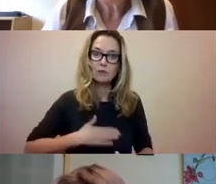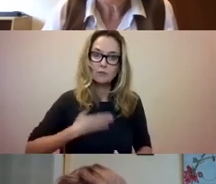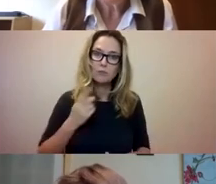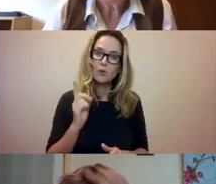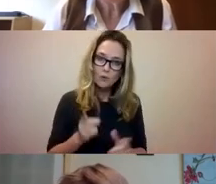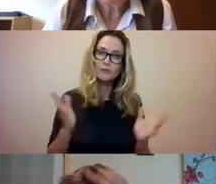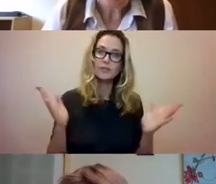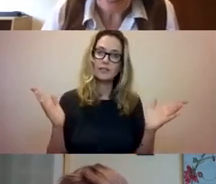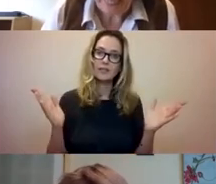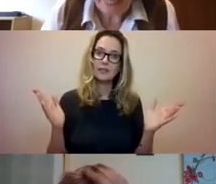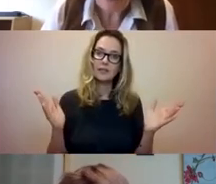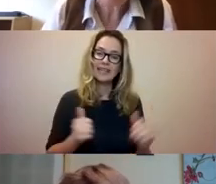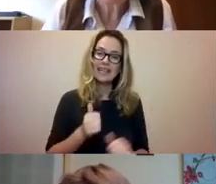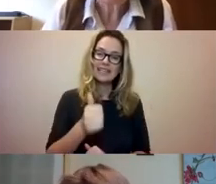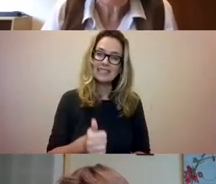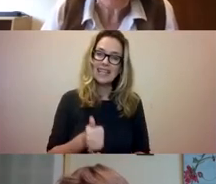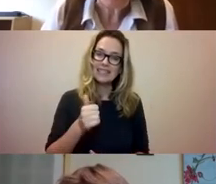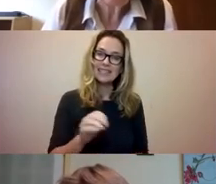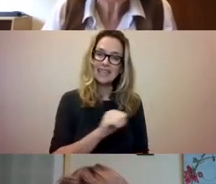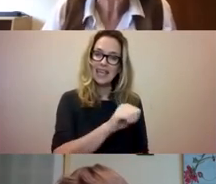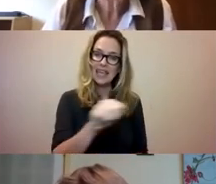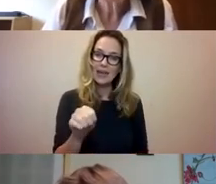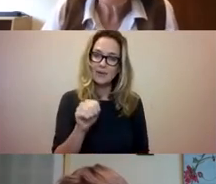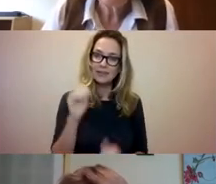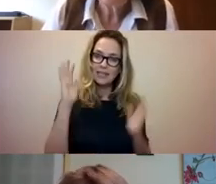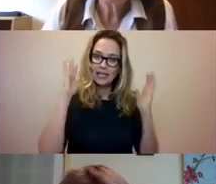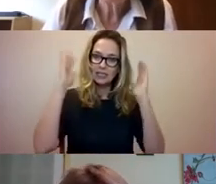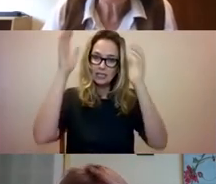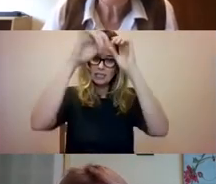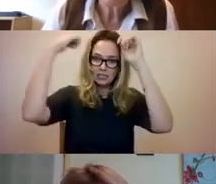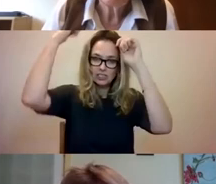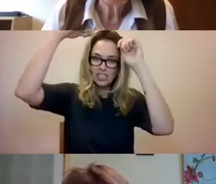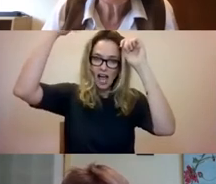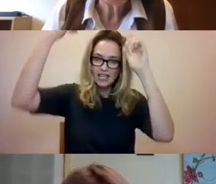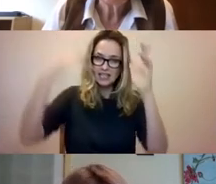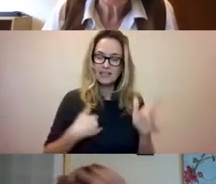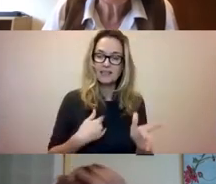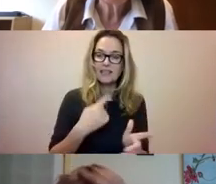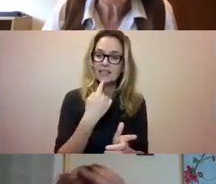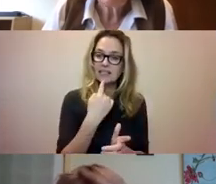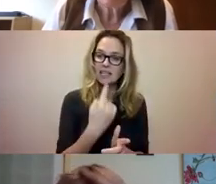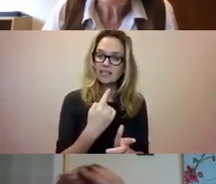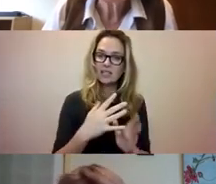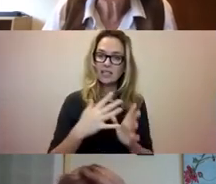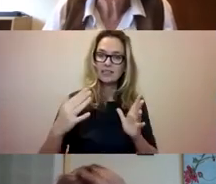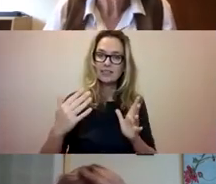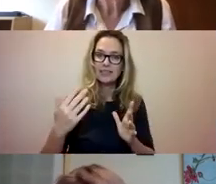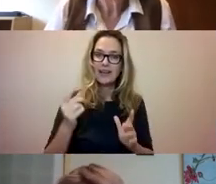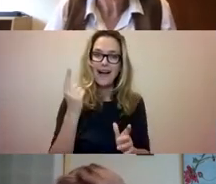de 16e eeuw is er een sheik geweest, die, ja, vond het, die had een grote harem van meer